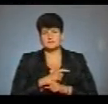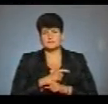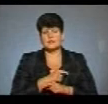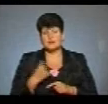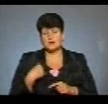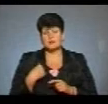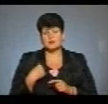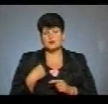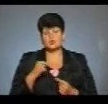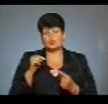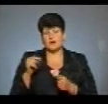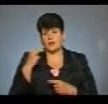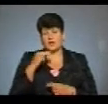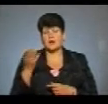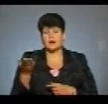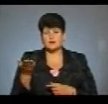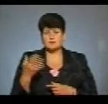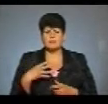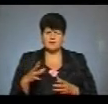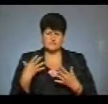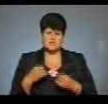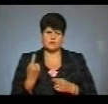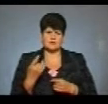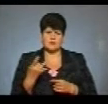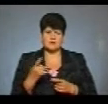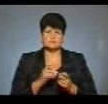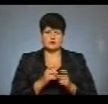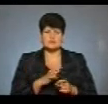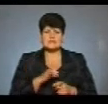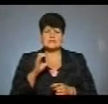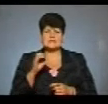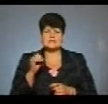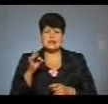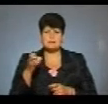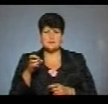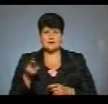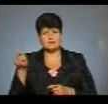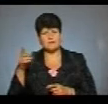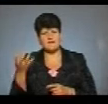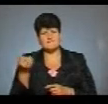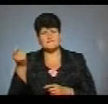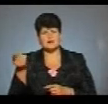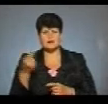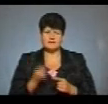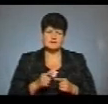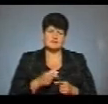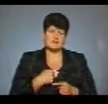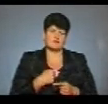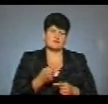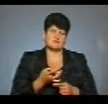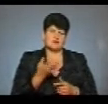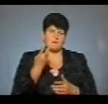Помилився, і суперник став кращий. Ми з ним уже один раз боролися у Сербії, теж на Лізі, там я виграв, а в цей раз я